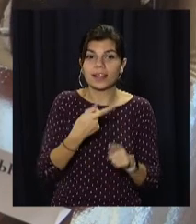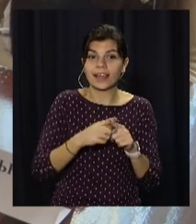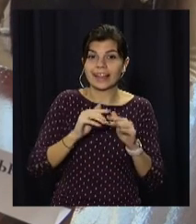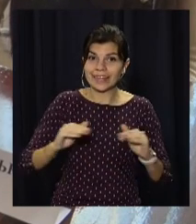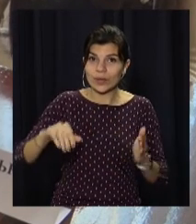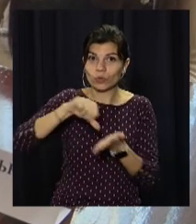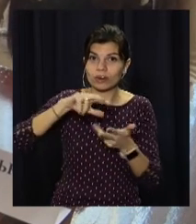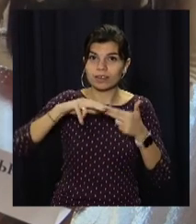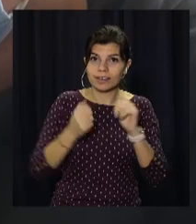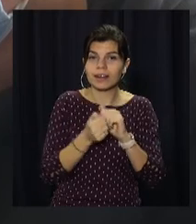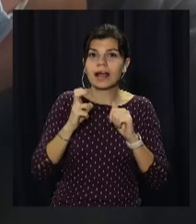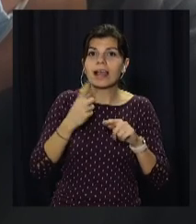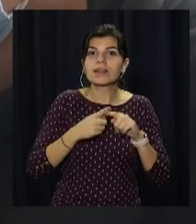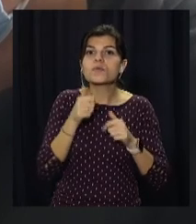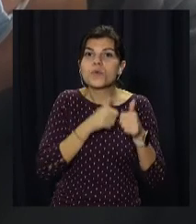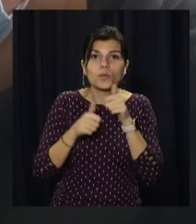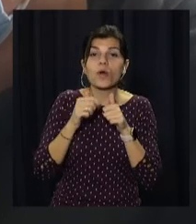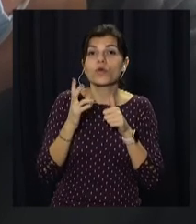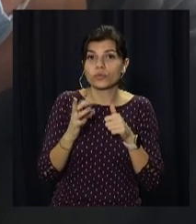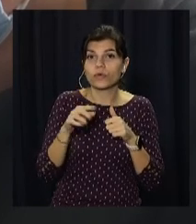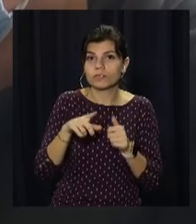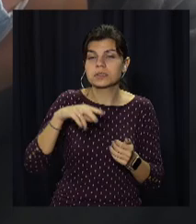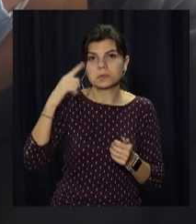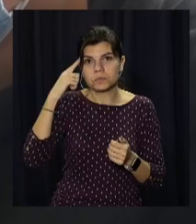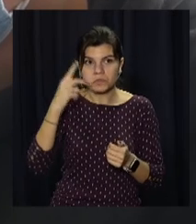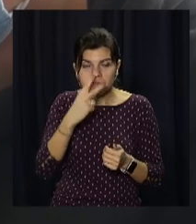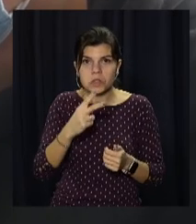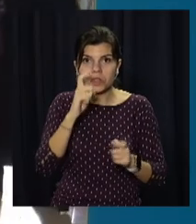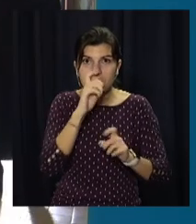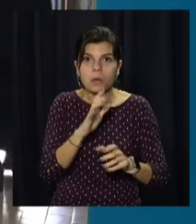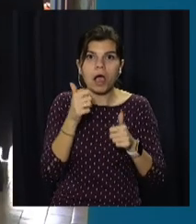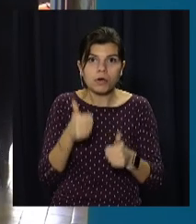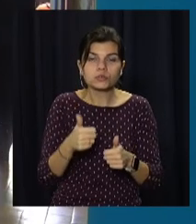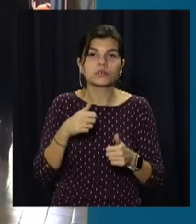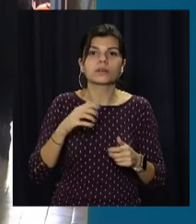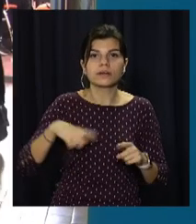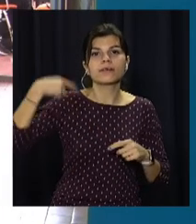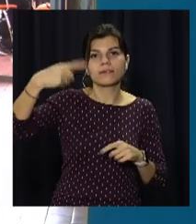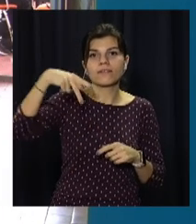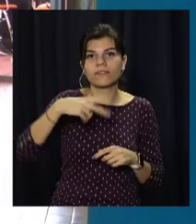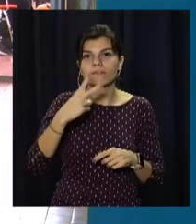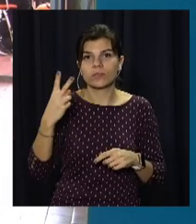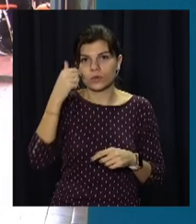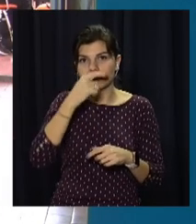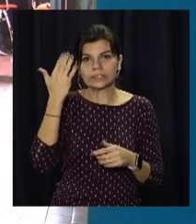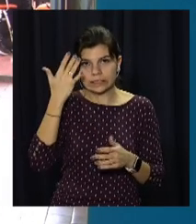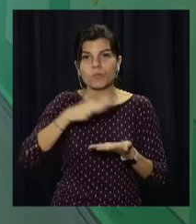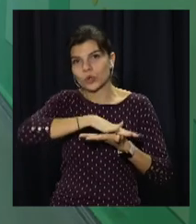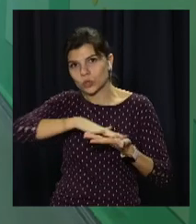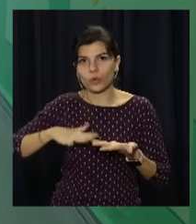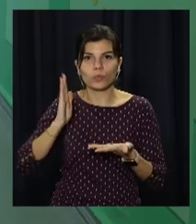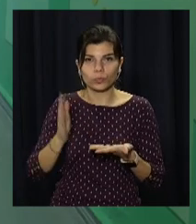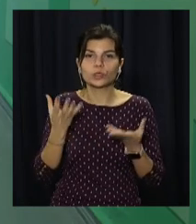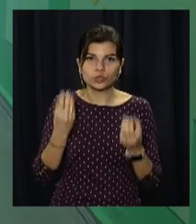у Кам'янському пілотний проєкт. Однак його збираються продовжувати і у наступному, 2022 році, говорить